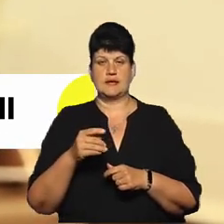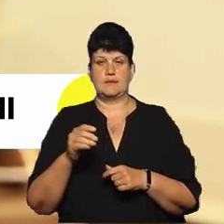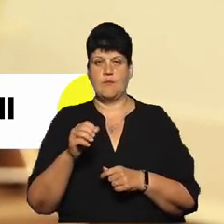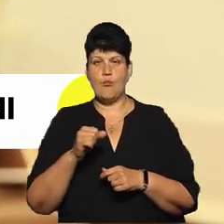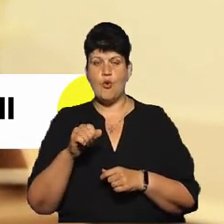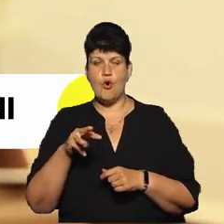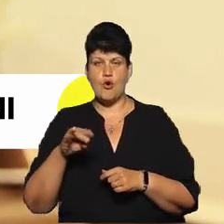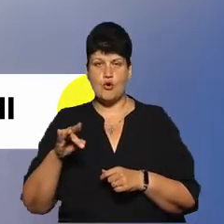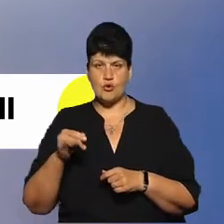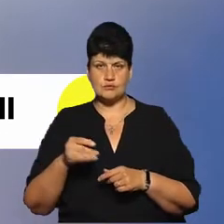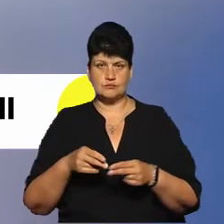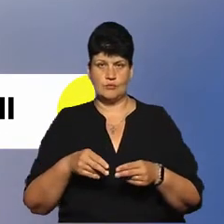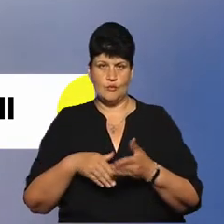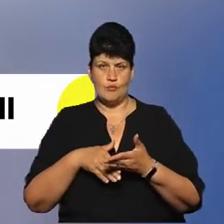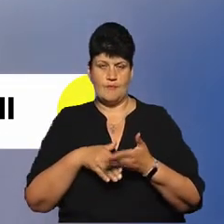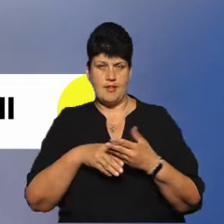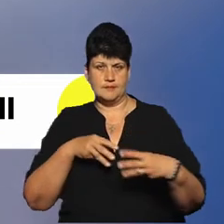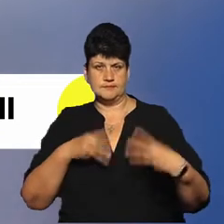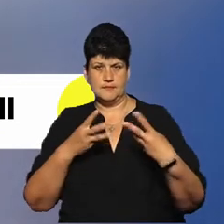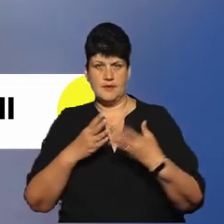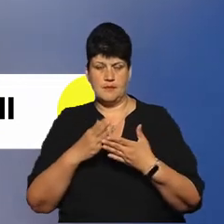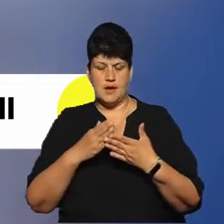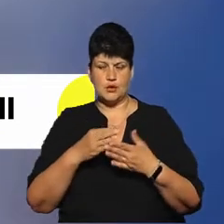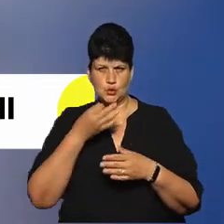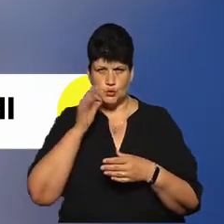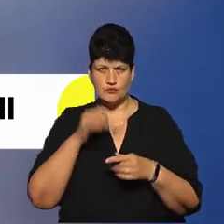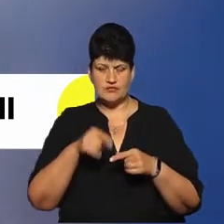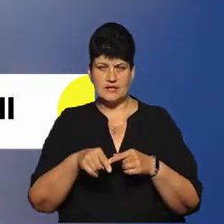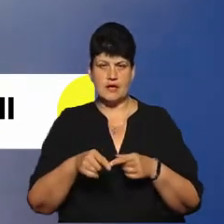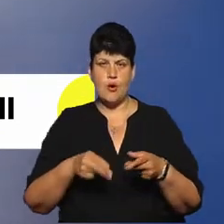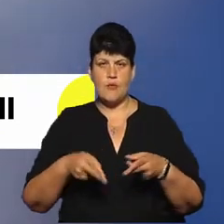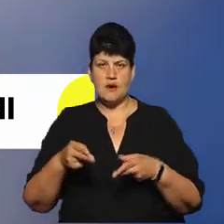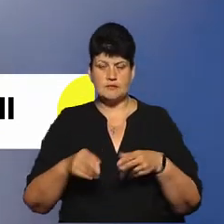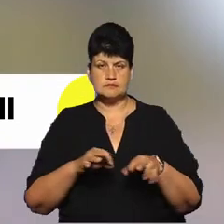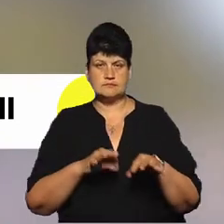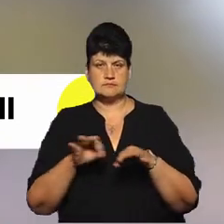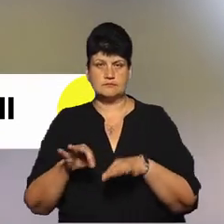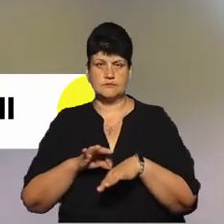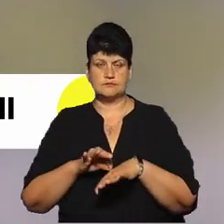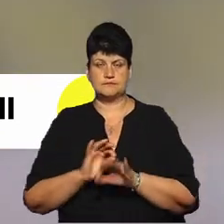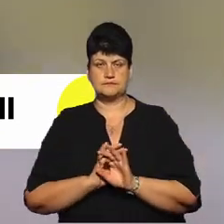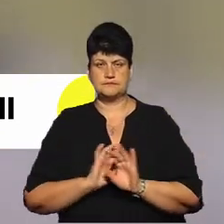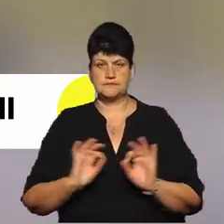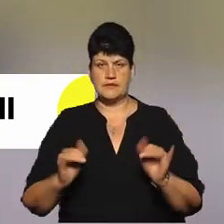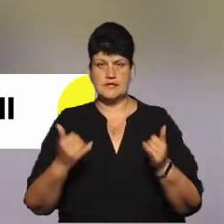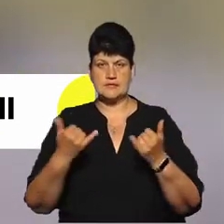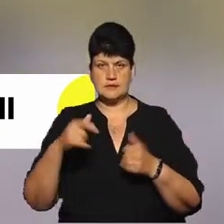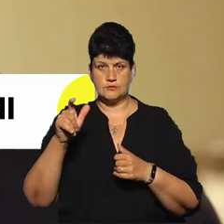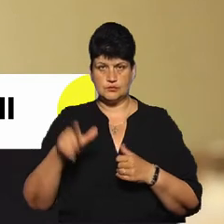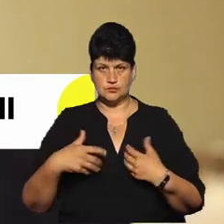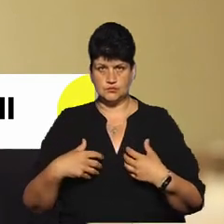інституту допомагали дистанційно, оскільки мають досвід у таких операціях. Трансплантація пройшла успішно. Зараз, каже, пацієнт